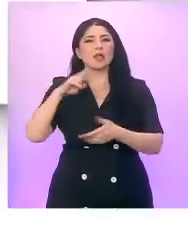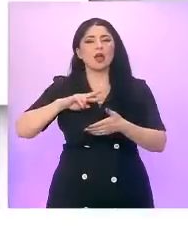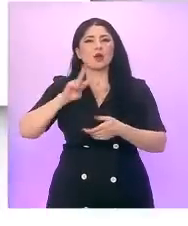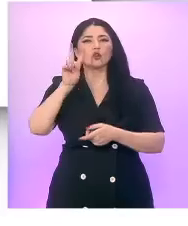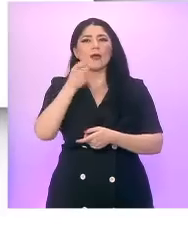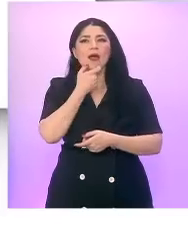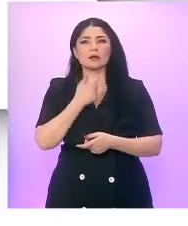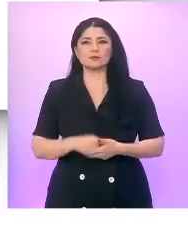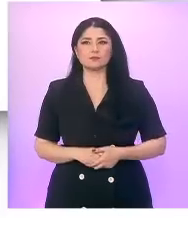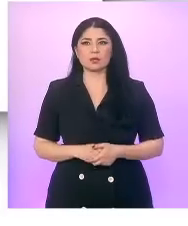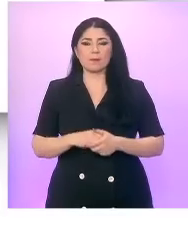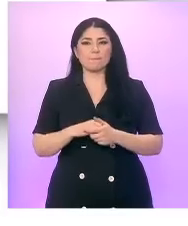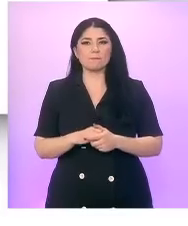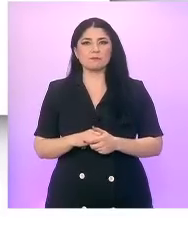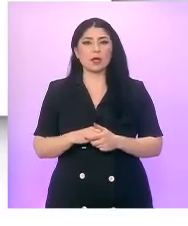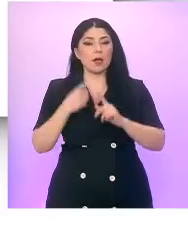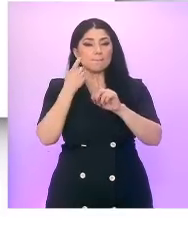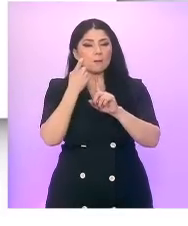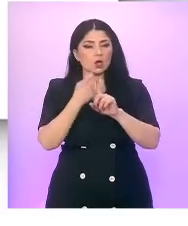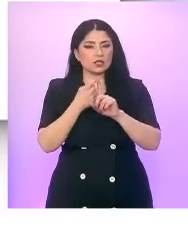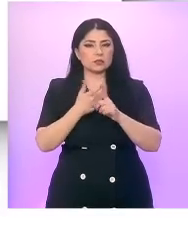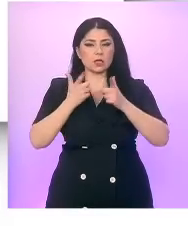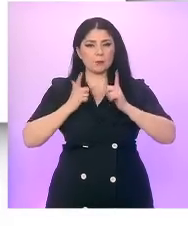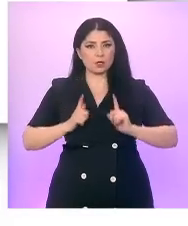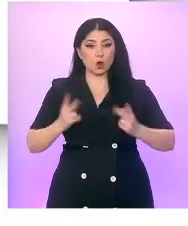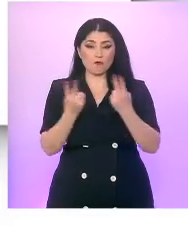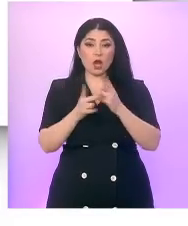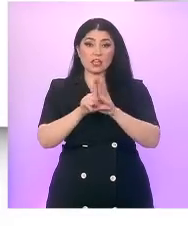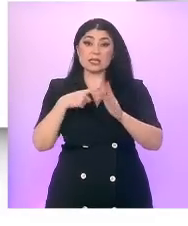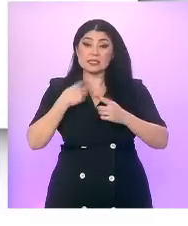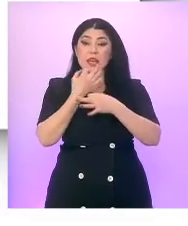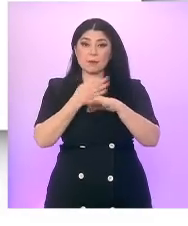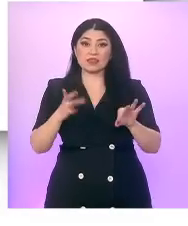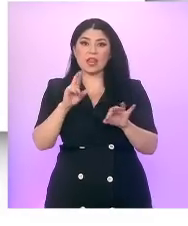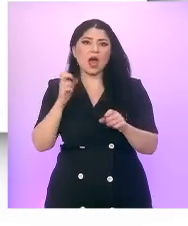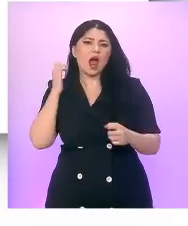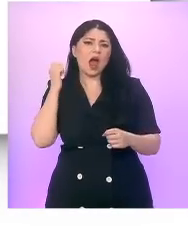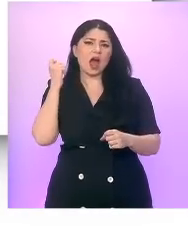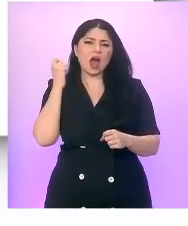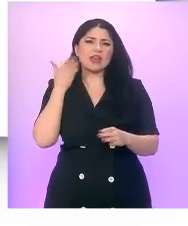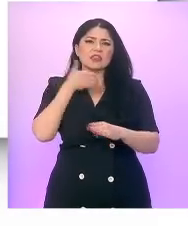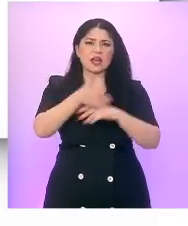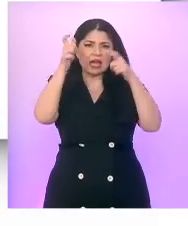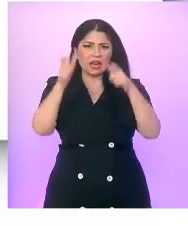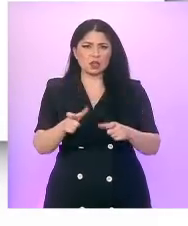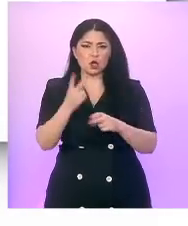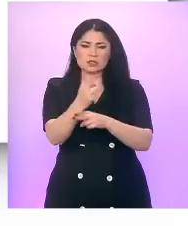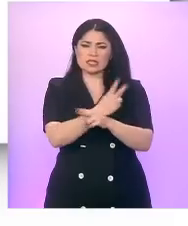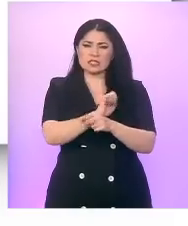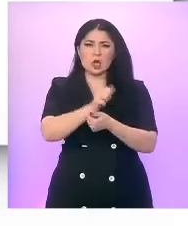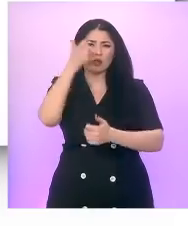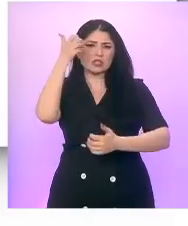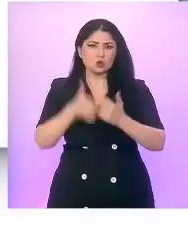2 ani. Demonstrațiile pașnice, conform legii, fac parte din democrație, dar vandalizarea și invadarea clădirilor publice